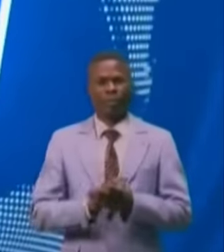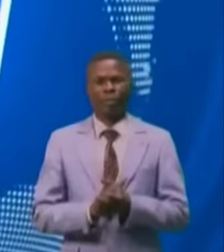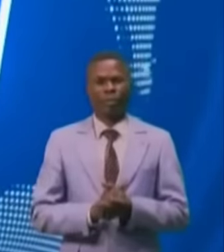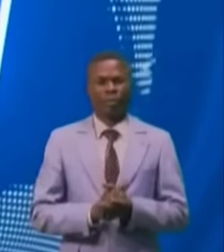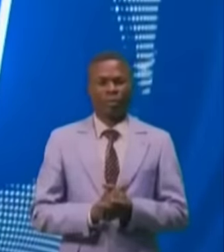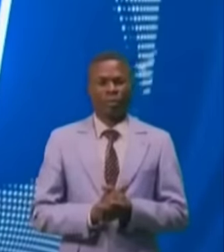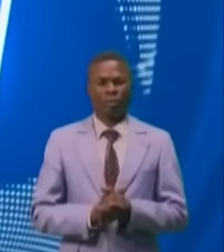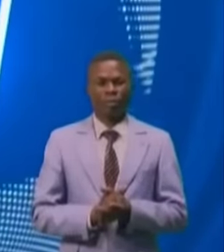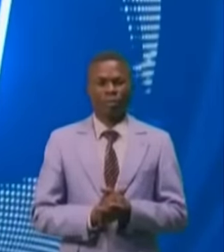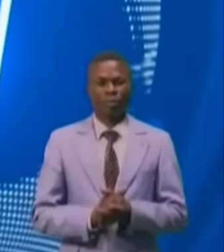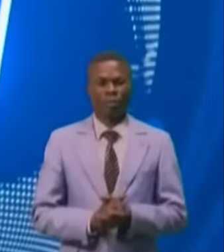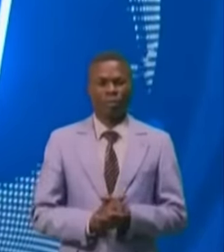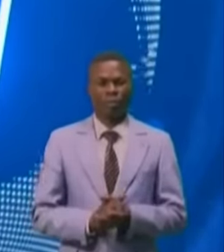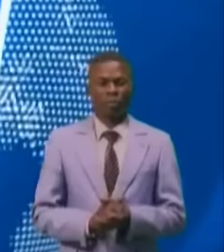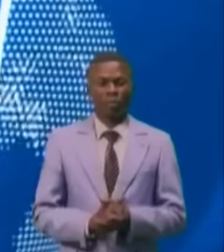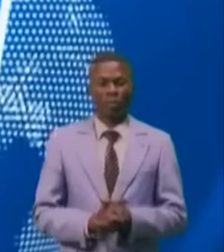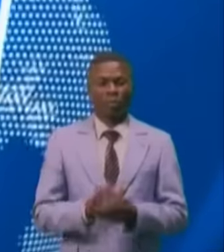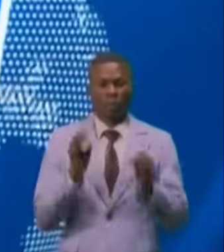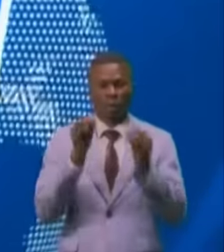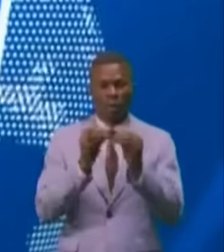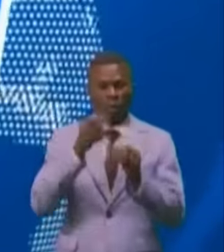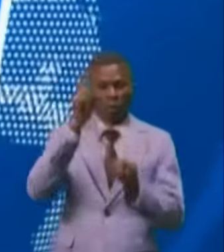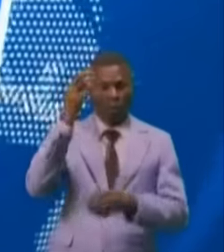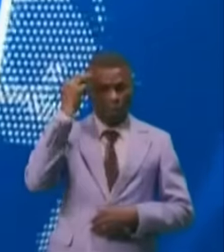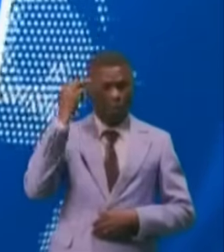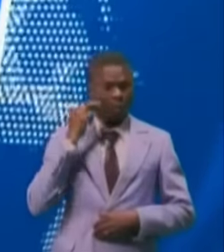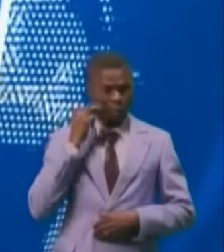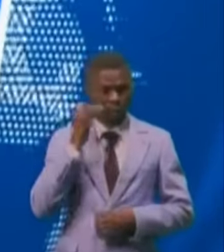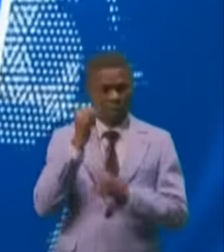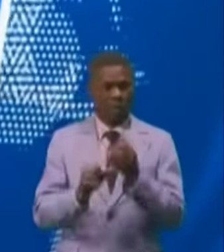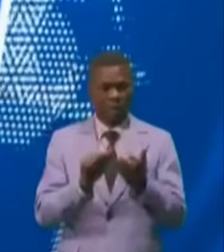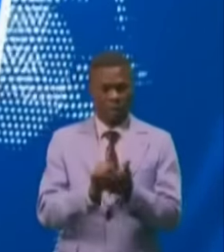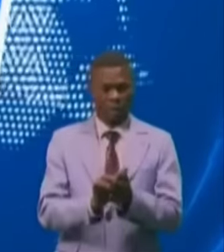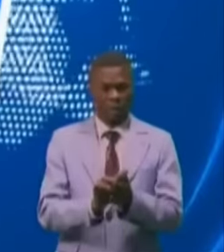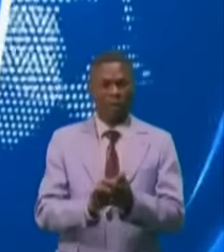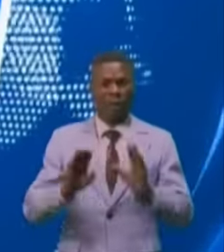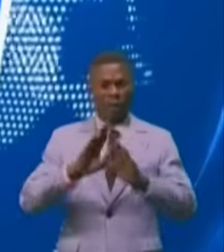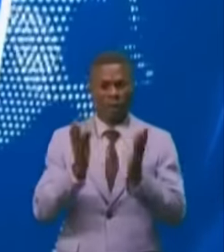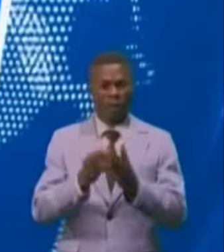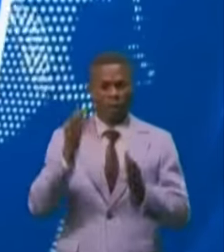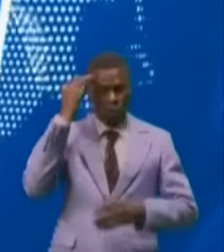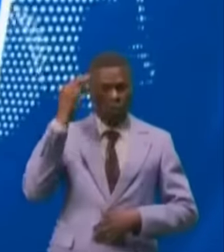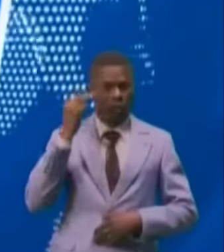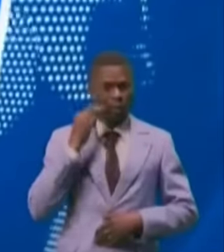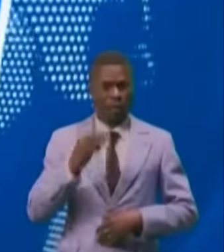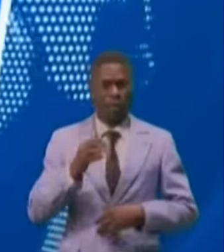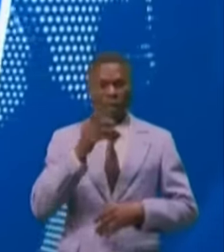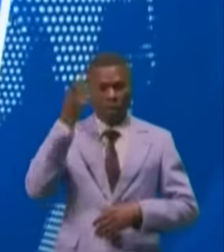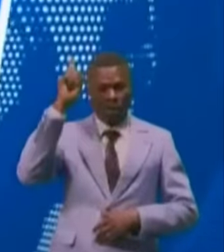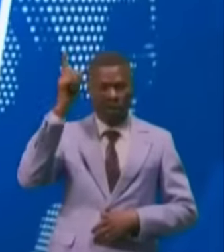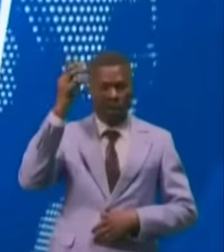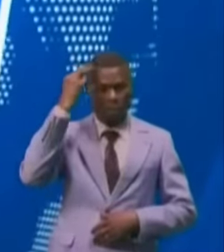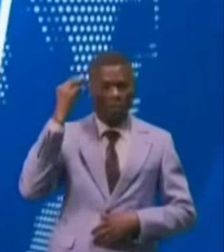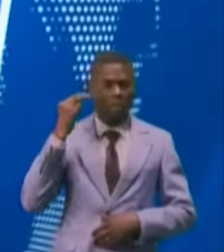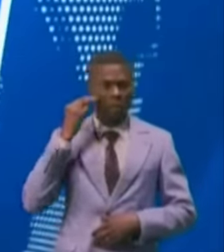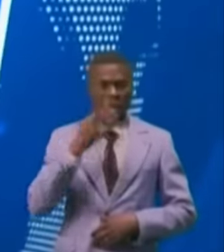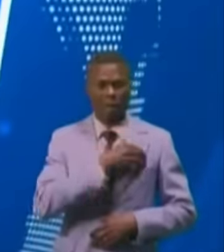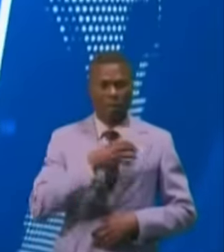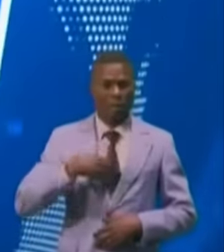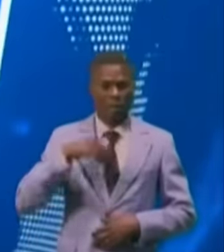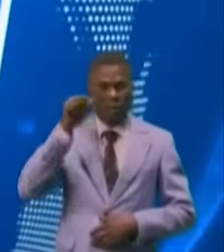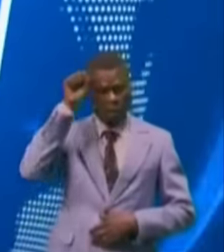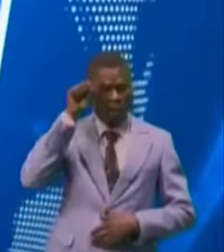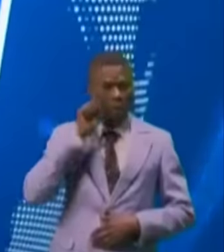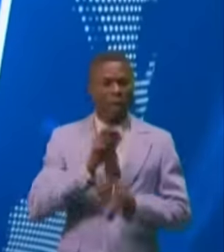À l'issue de ce tout premier conseil de ministres avec le membre de son gouvernement, la première ministre Judith Suminwa a